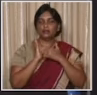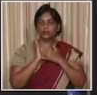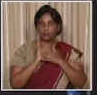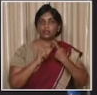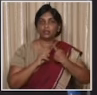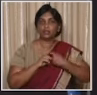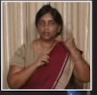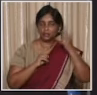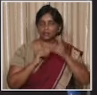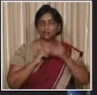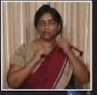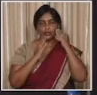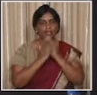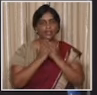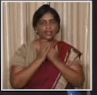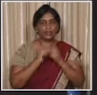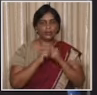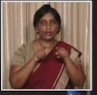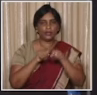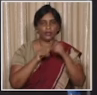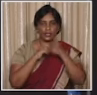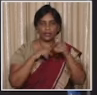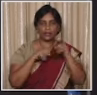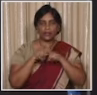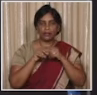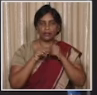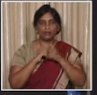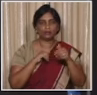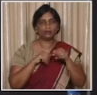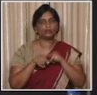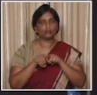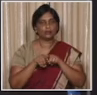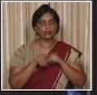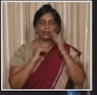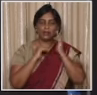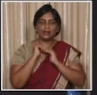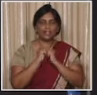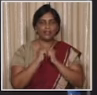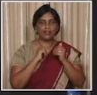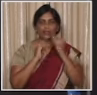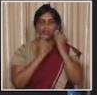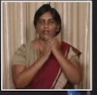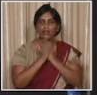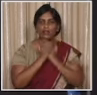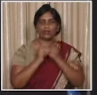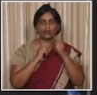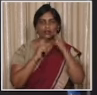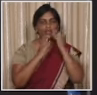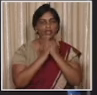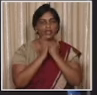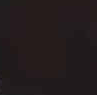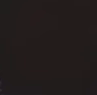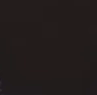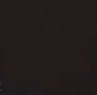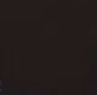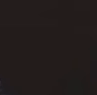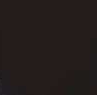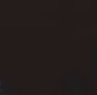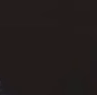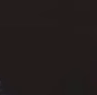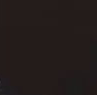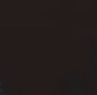අවස්ථාවක් ලැබෙයි කියන ප්‍රාර්ථනා කරමින්, ඔබට වාන්ත ශක්තිය ධෛර්ය ලැබේවා කියලා ප්‍රාර්ථනා කරමින් මගේ වචන සල්පය අවසන් කරනවා. බොහොම ස්තුතිකරු මන්තුමනි.